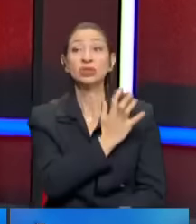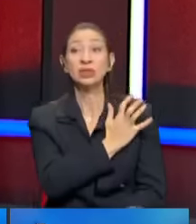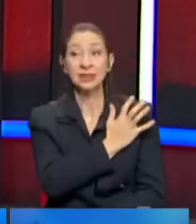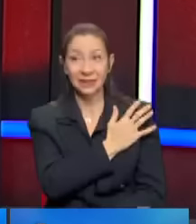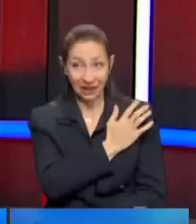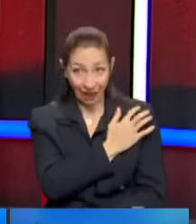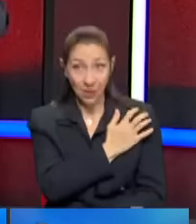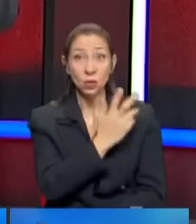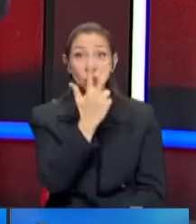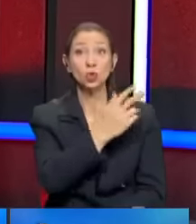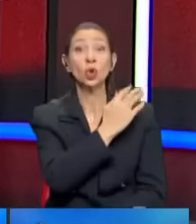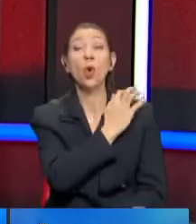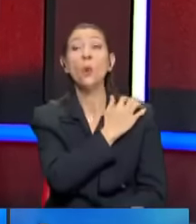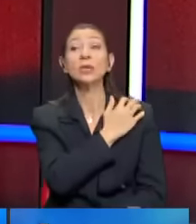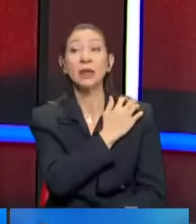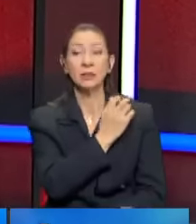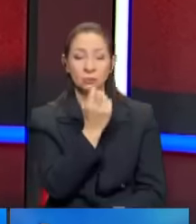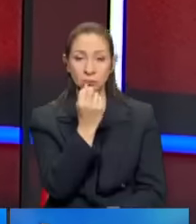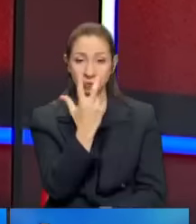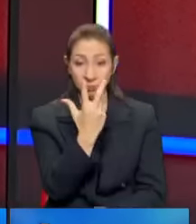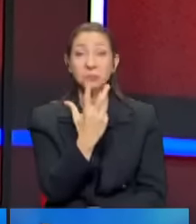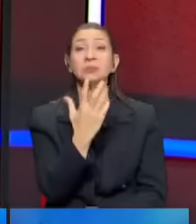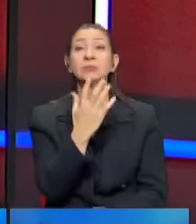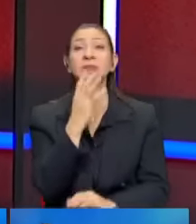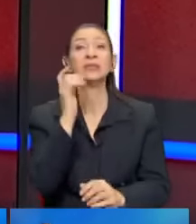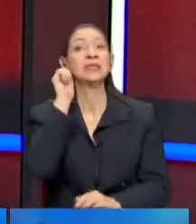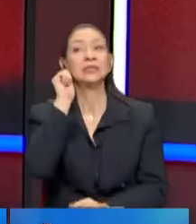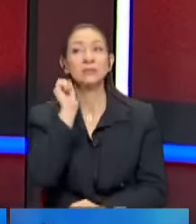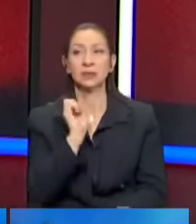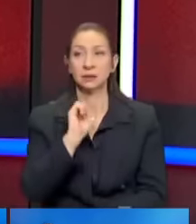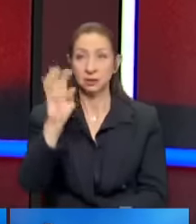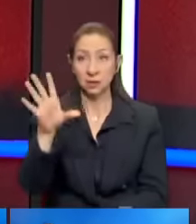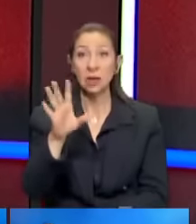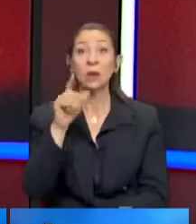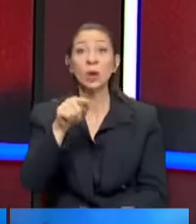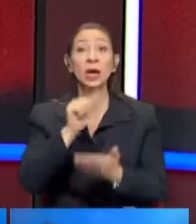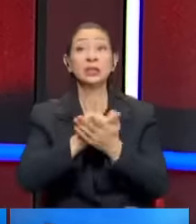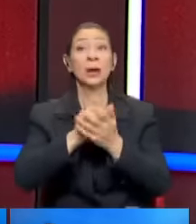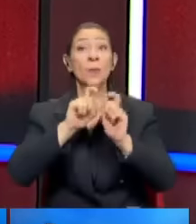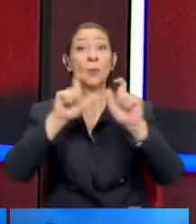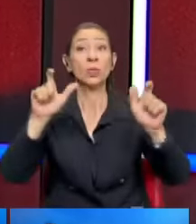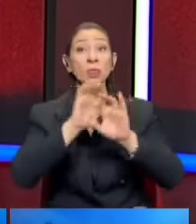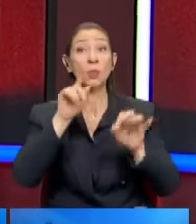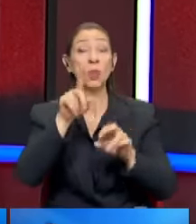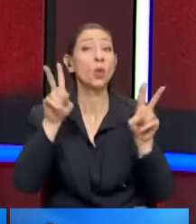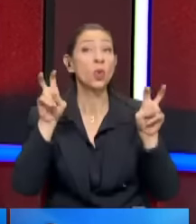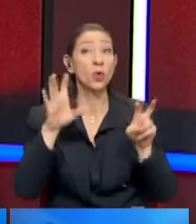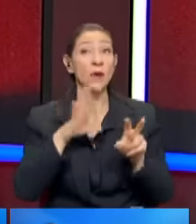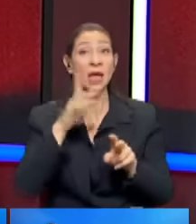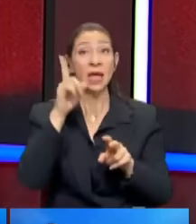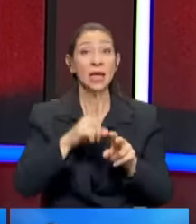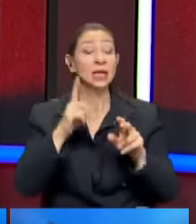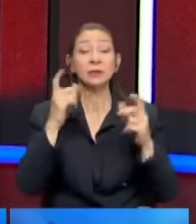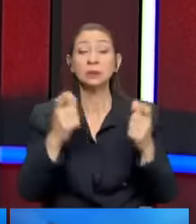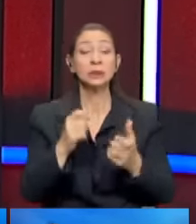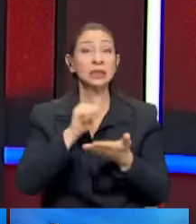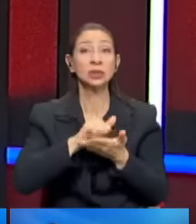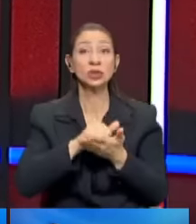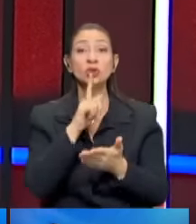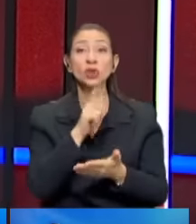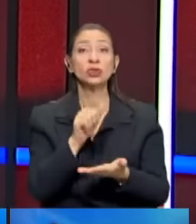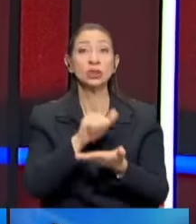ü komutan da ihraç talebiyle disipline sevk edil ve bugünün gazete manşetlerinde Tam da bu konu var ilk ulusal gazetemiz